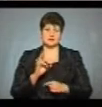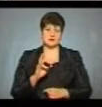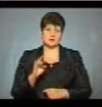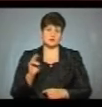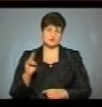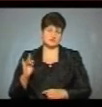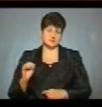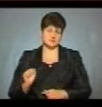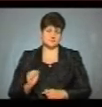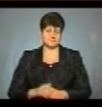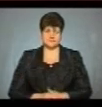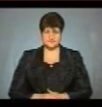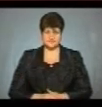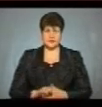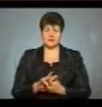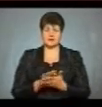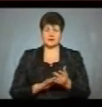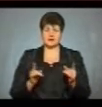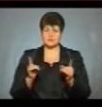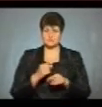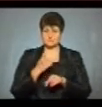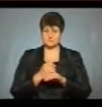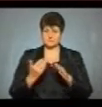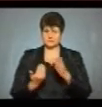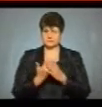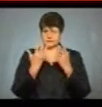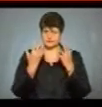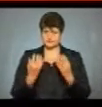Куцовська. Далі коротко про головні події дня.